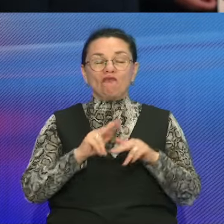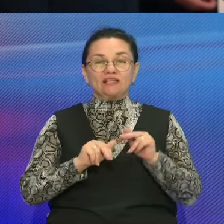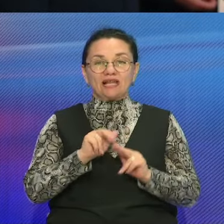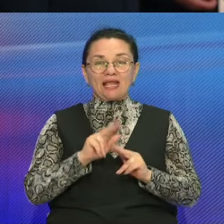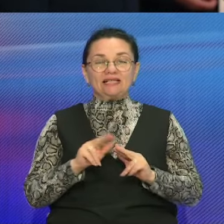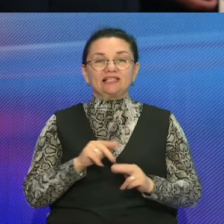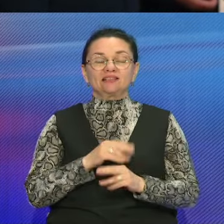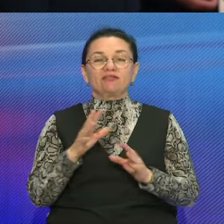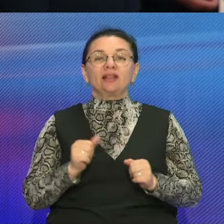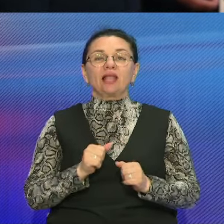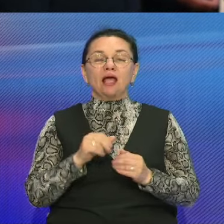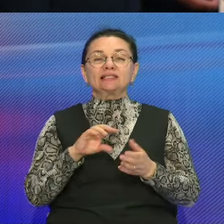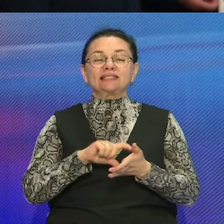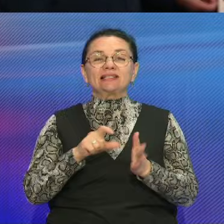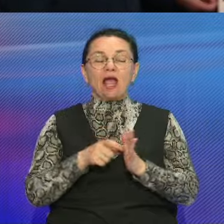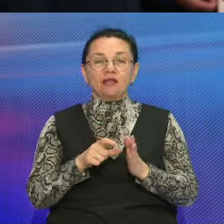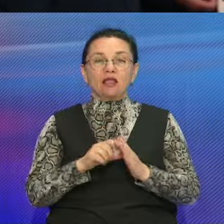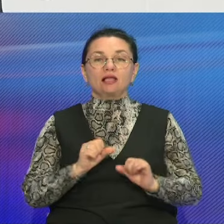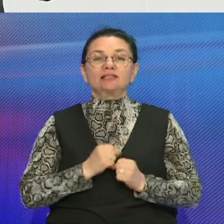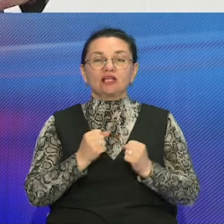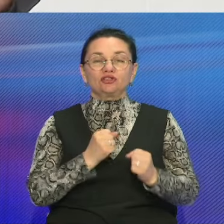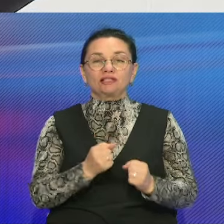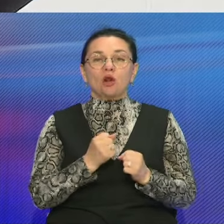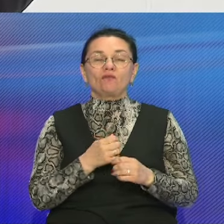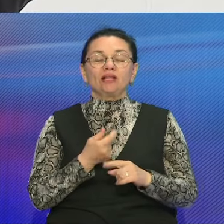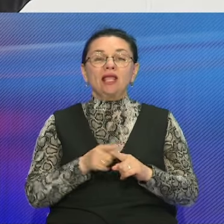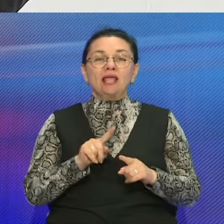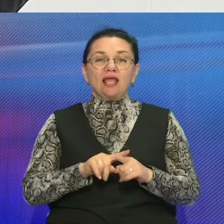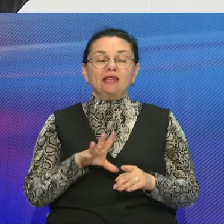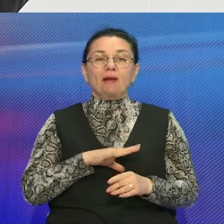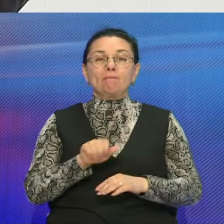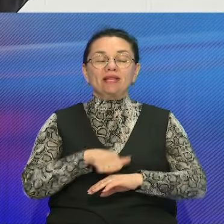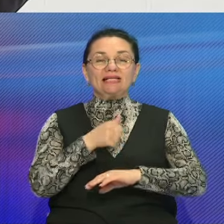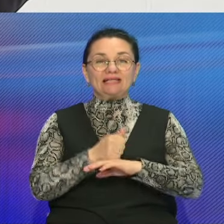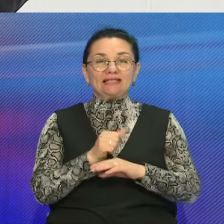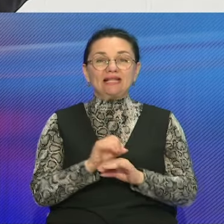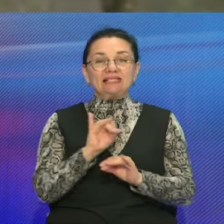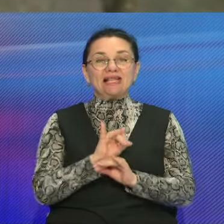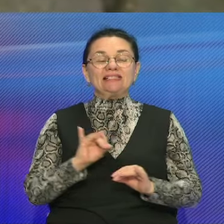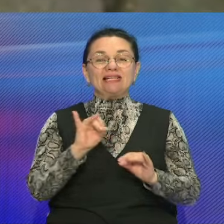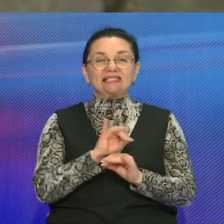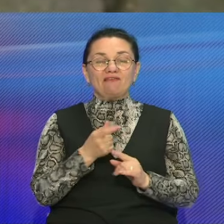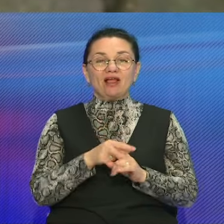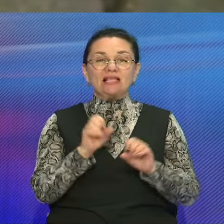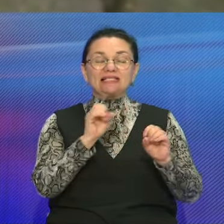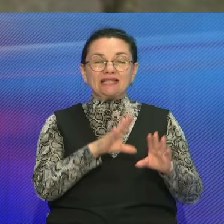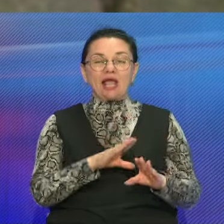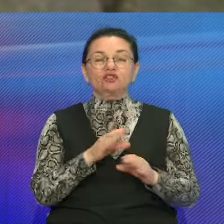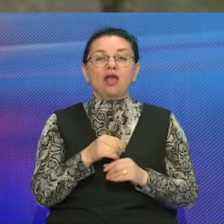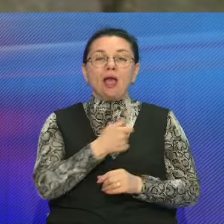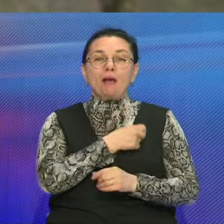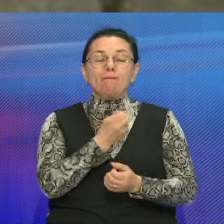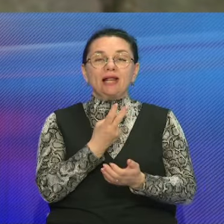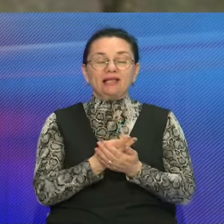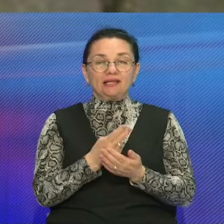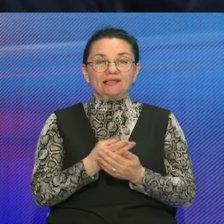здоров'я керівнику держави доложили об ході будовлі і далейших планах. Президент поцікавився терміном здачі больниці і доручив